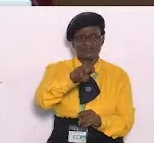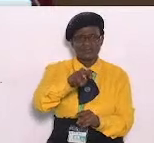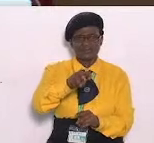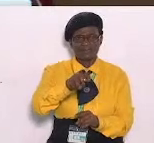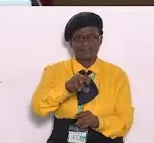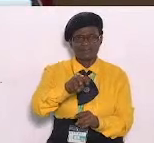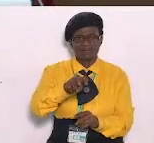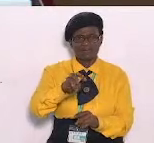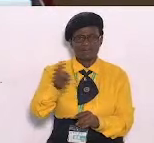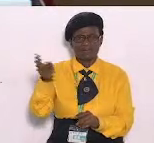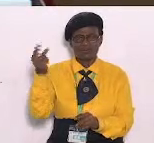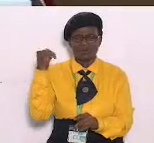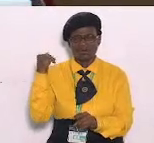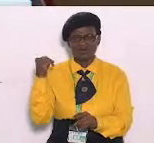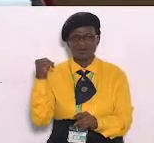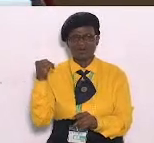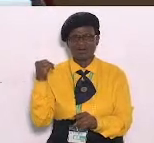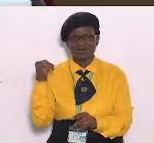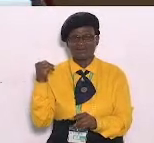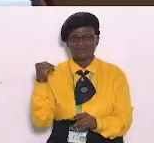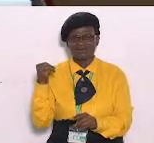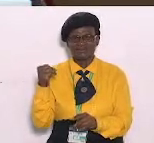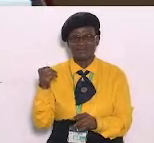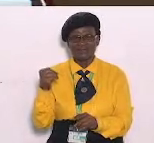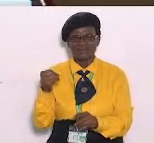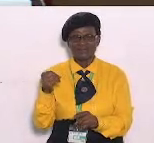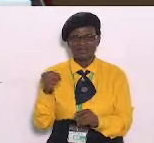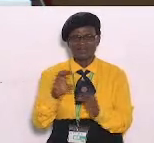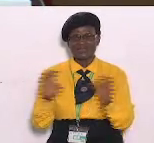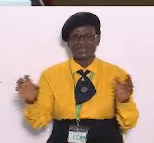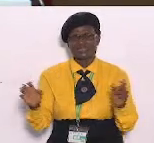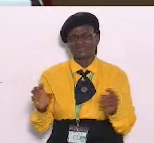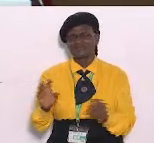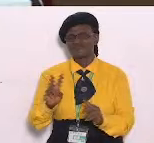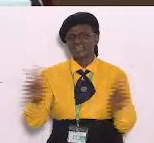était était petite très